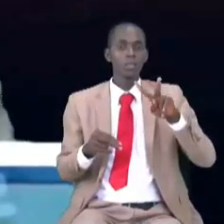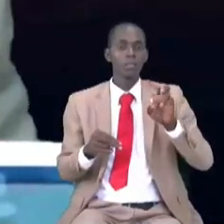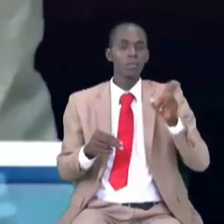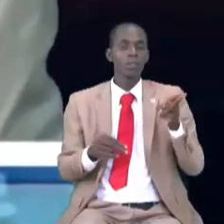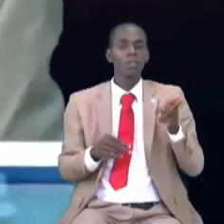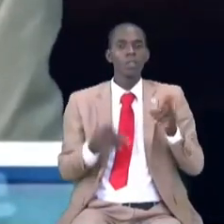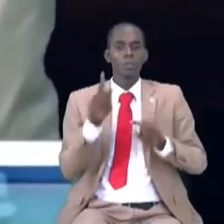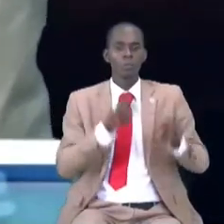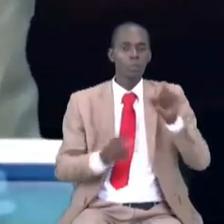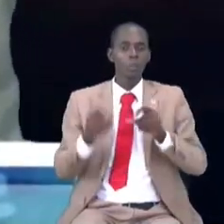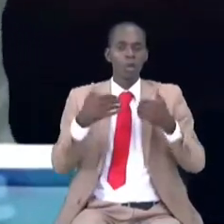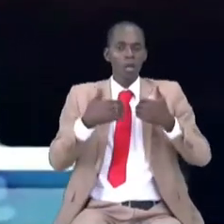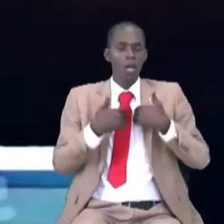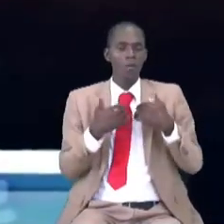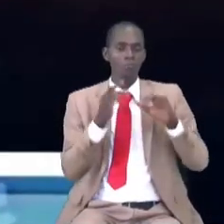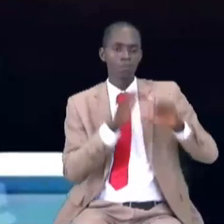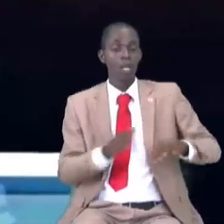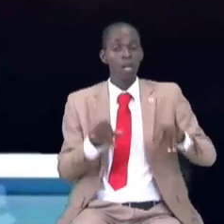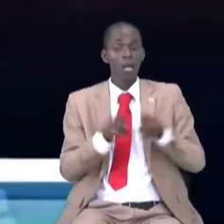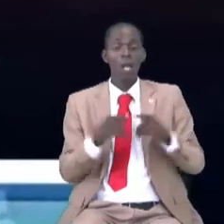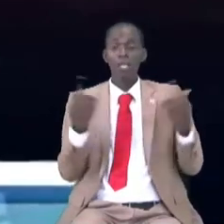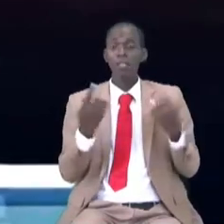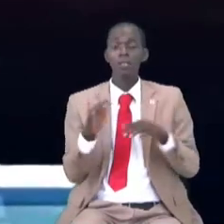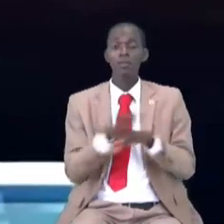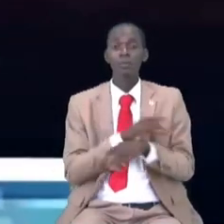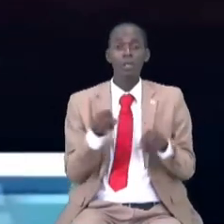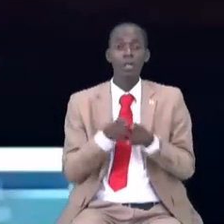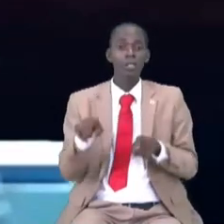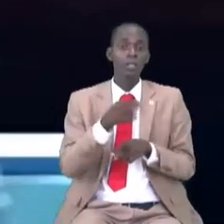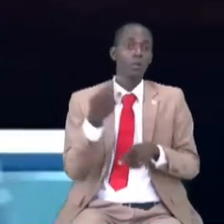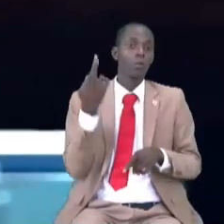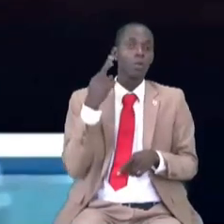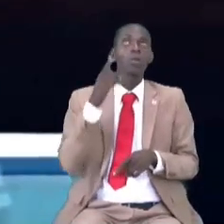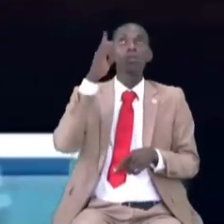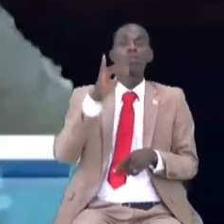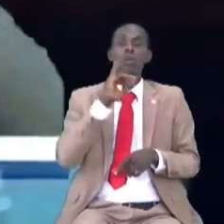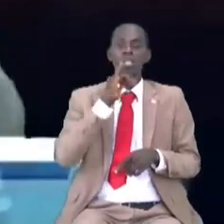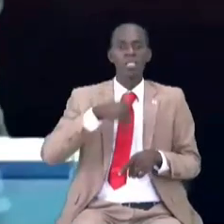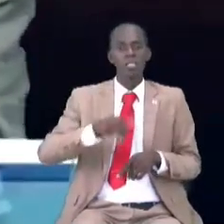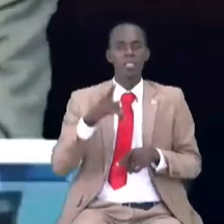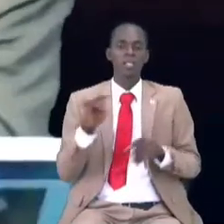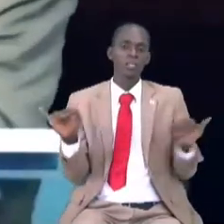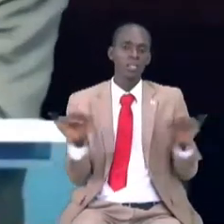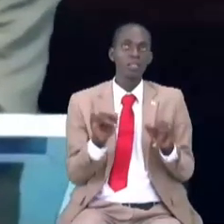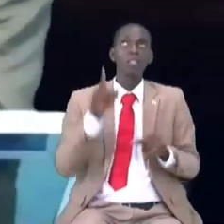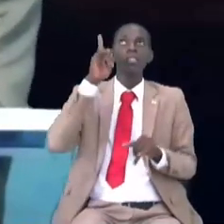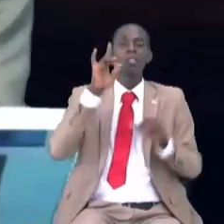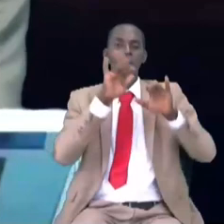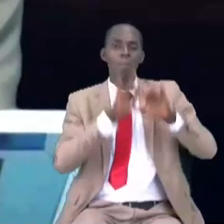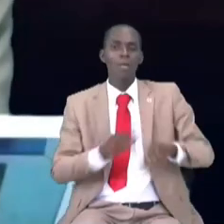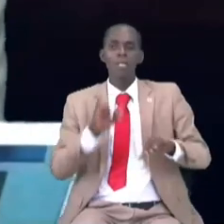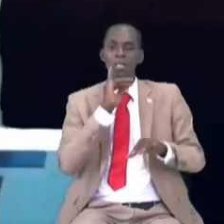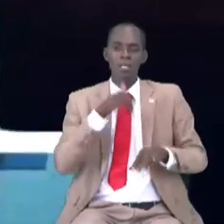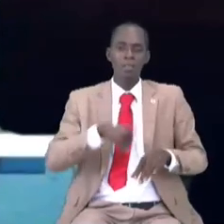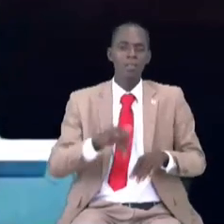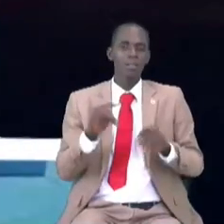étaient, et Dieu est toujours le même. Sa miséricorde est toujours la même. Son amour est toujours le